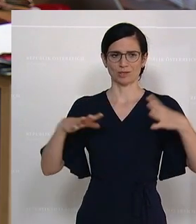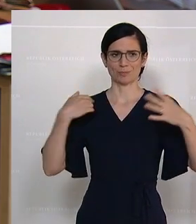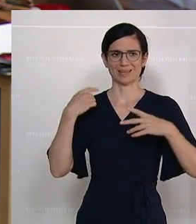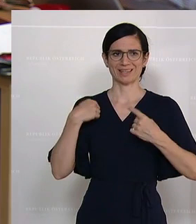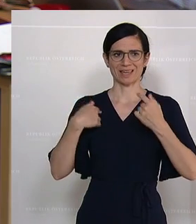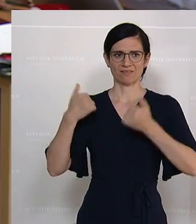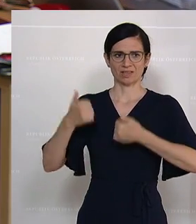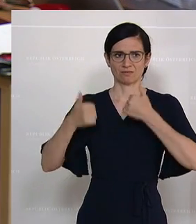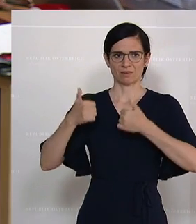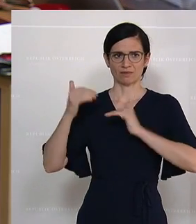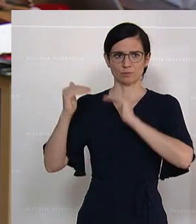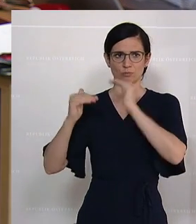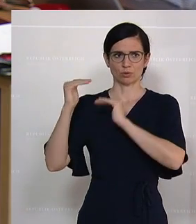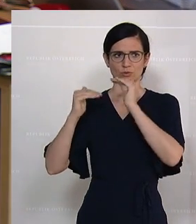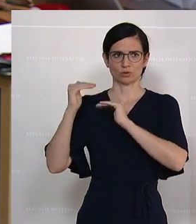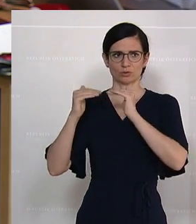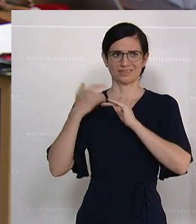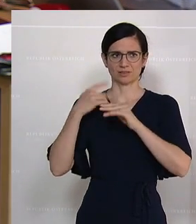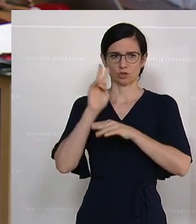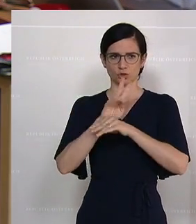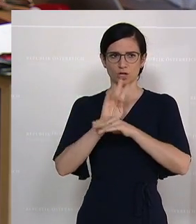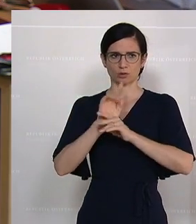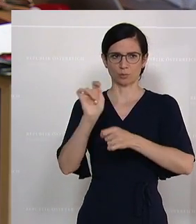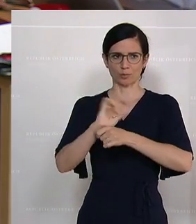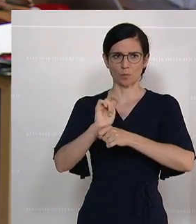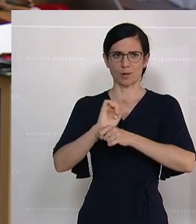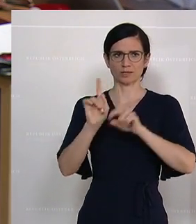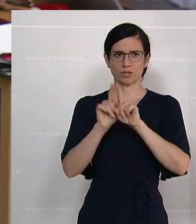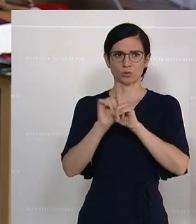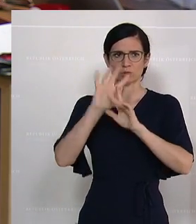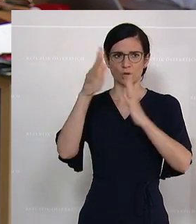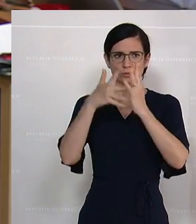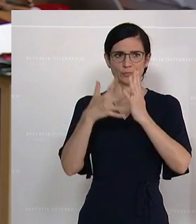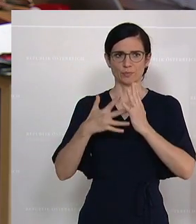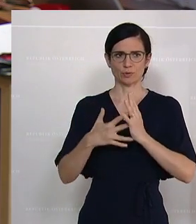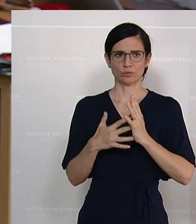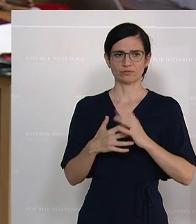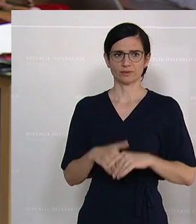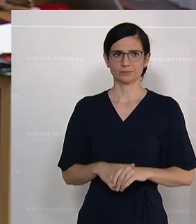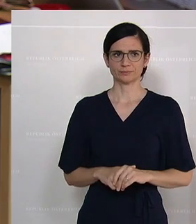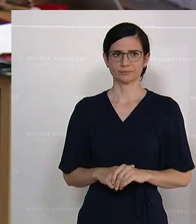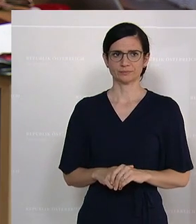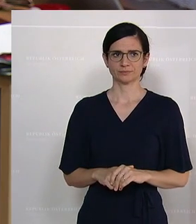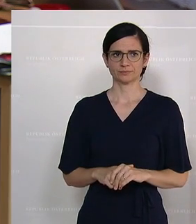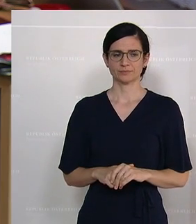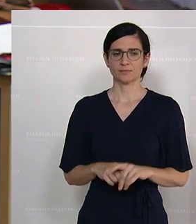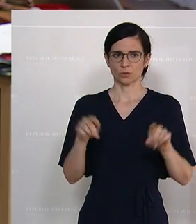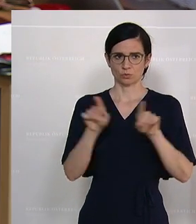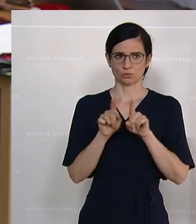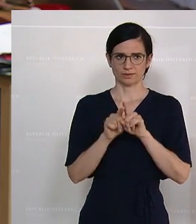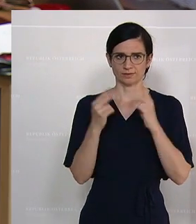wettbewerbsbehörde die darauf schaut die auch in gewissen bereichen prüft die gerade sehr relevant sind und es geht darum